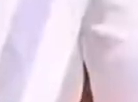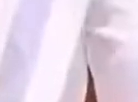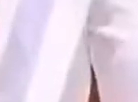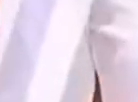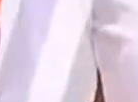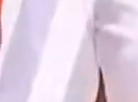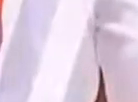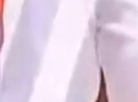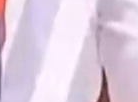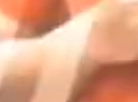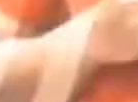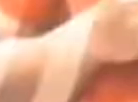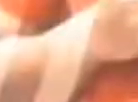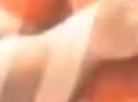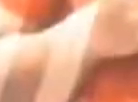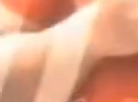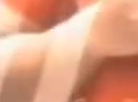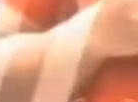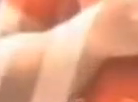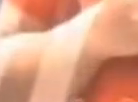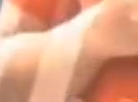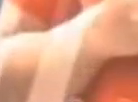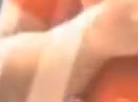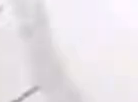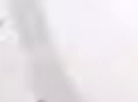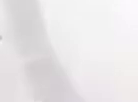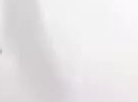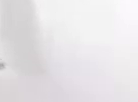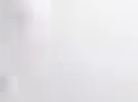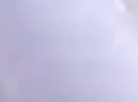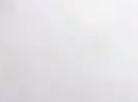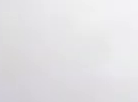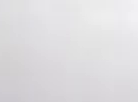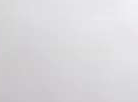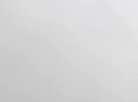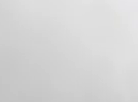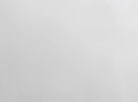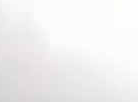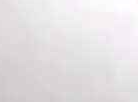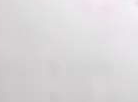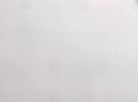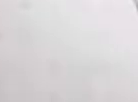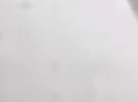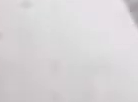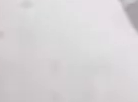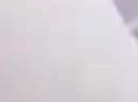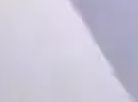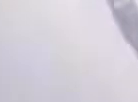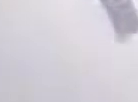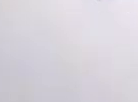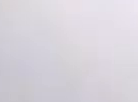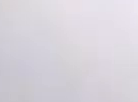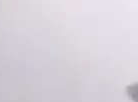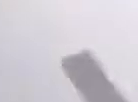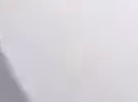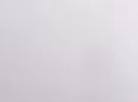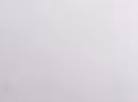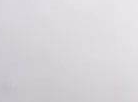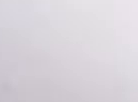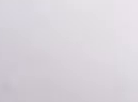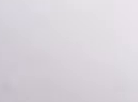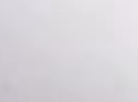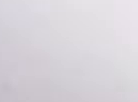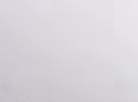Juliet Karangian at Kenneth Paciente tuwing Linggo. Ulat Bayan Weekend.